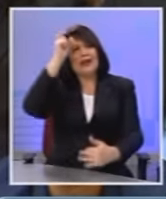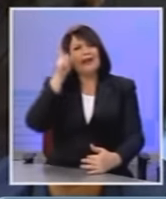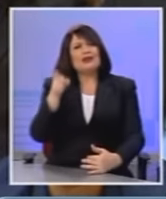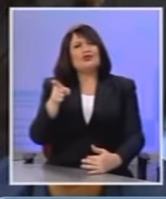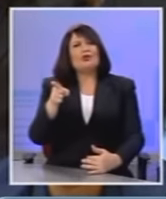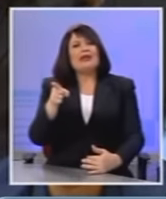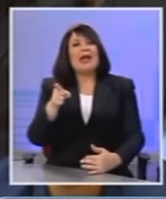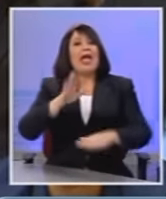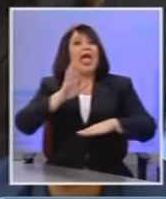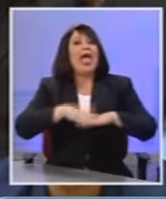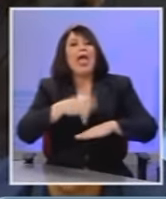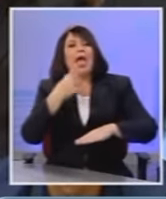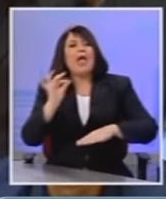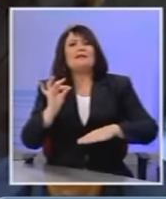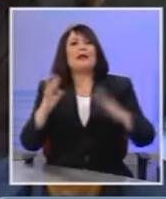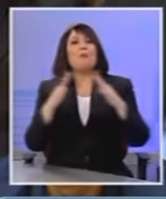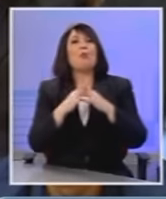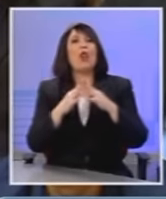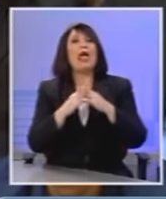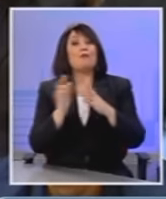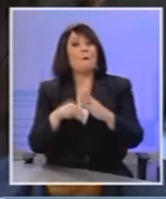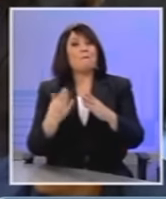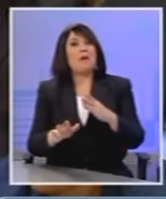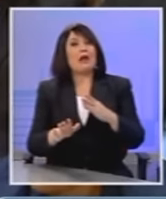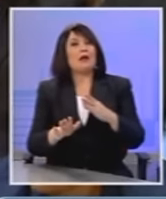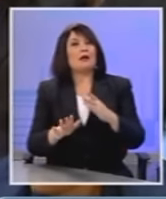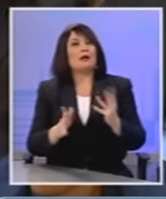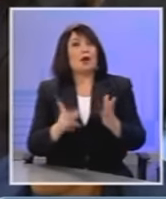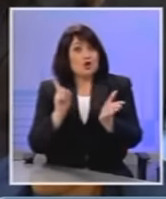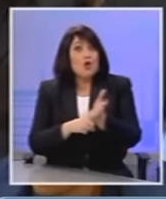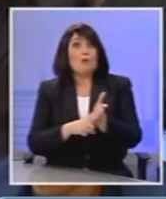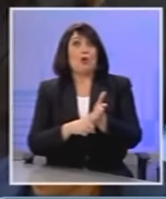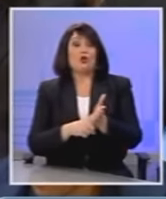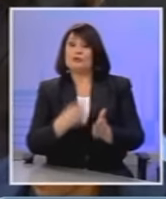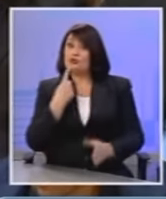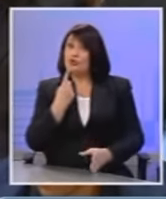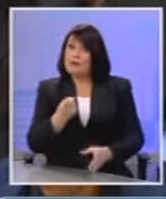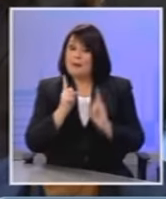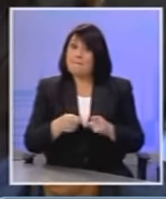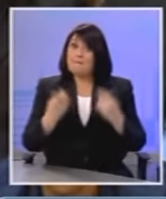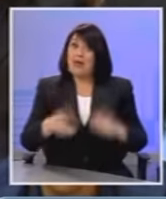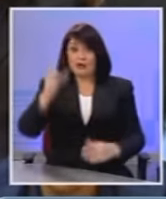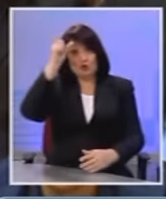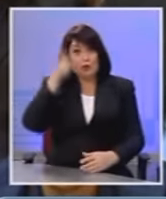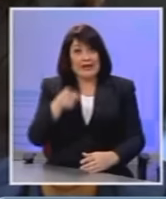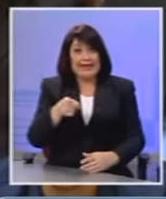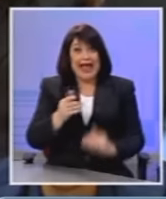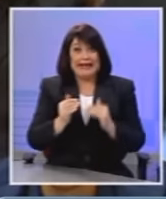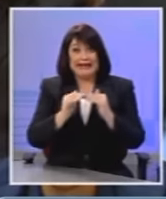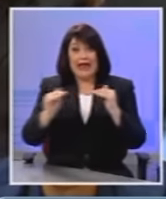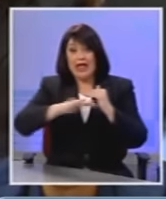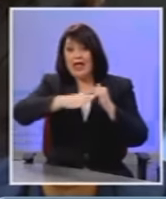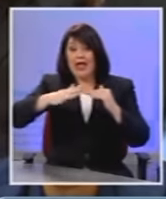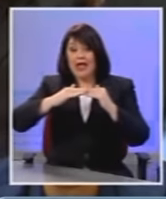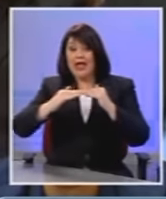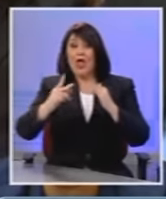μπέλι? Η τουρκική βουλή έχει ψηφίσει νόμο, έχει πάρει απόφαση ότι αν επεκτείνουμε τα χωρικά μας ύδατα